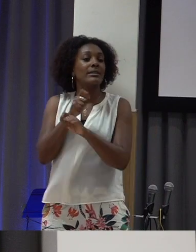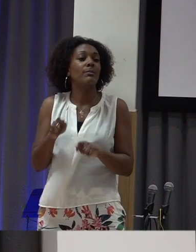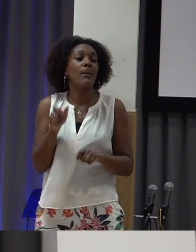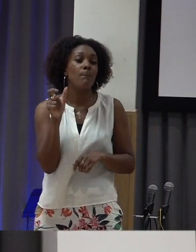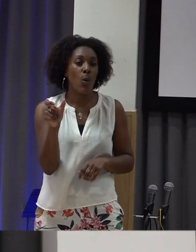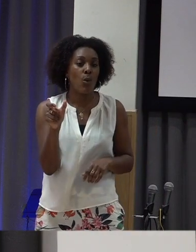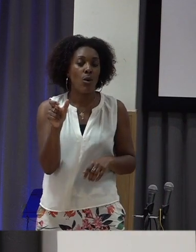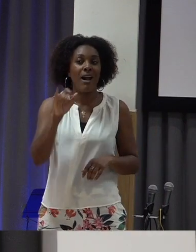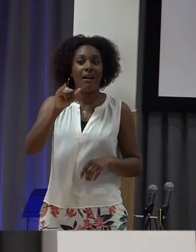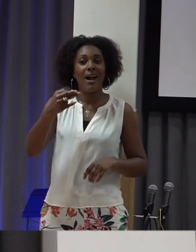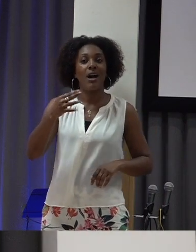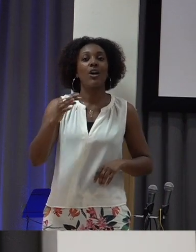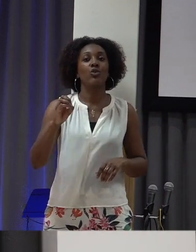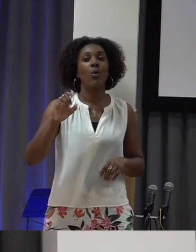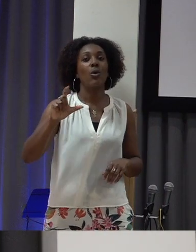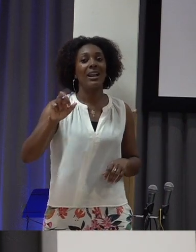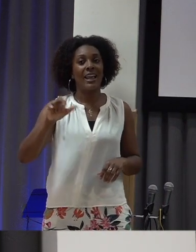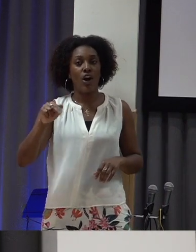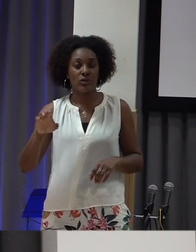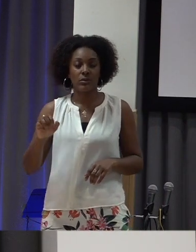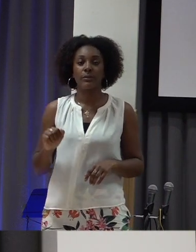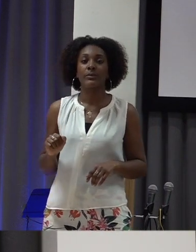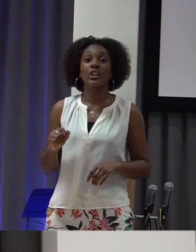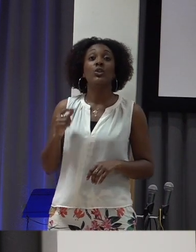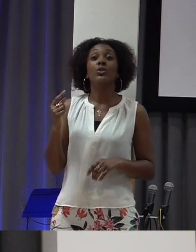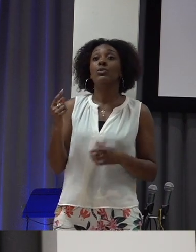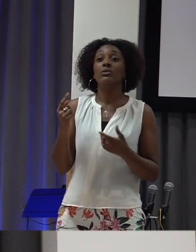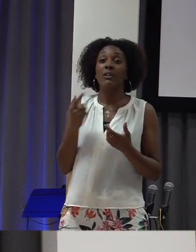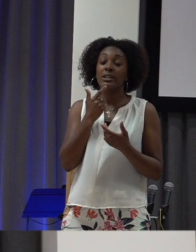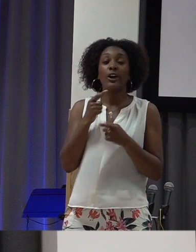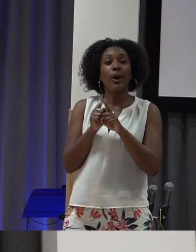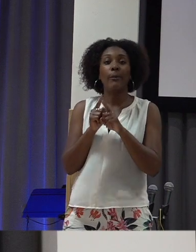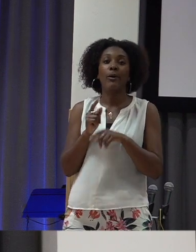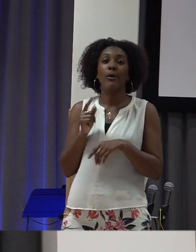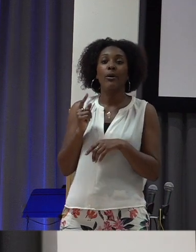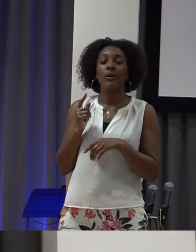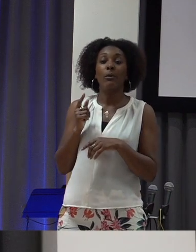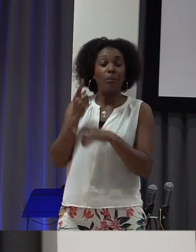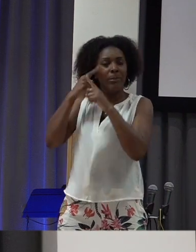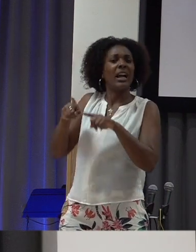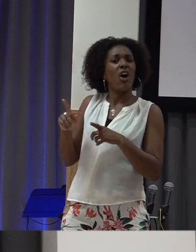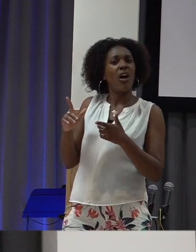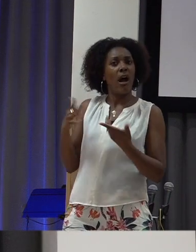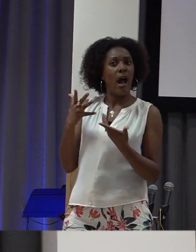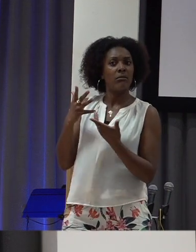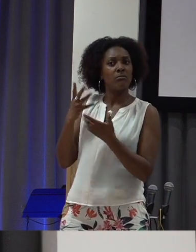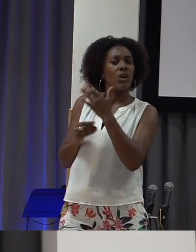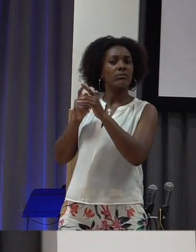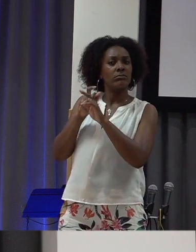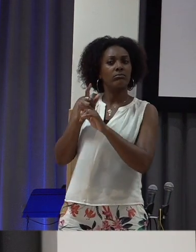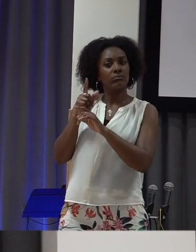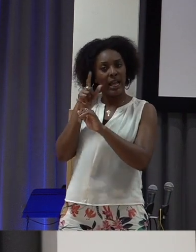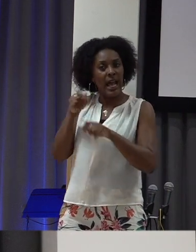On va toujours dans la direction des autres, jamais pour soi, on se passe la pommade, nous. Alors, autre synonyme